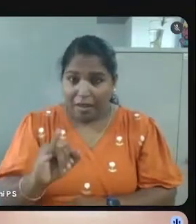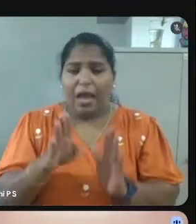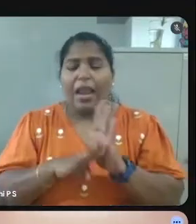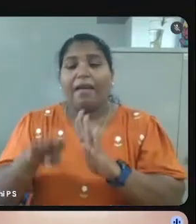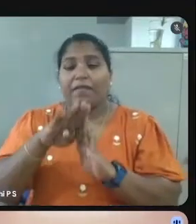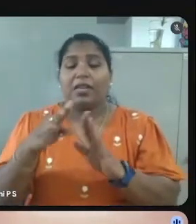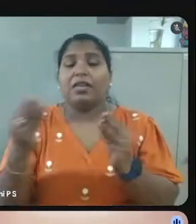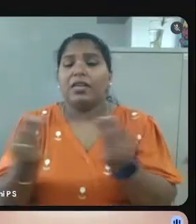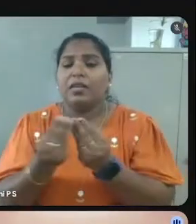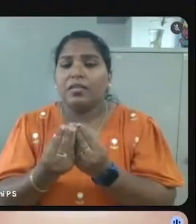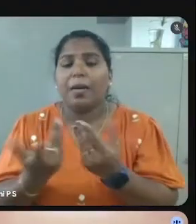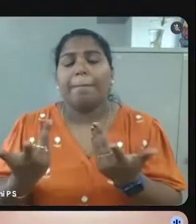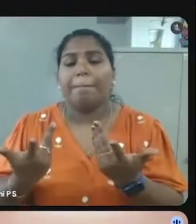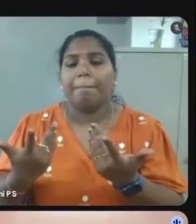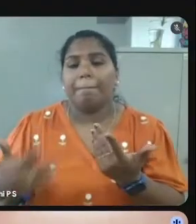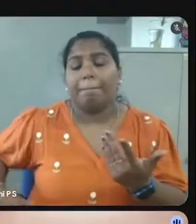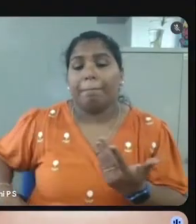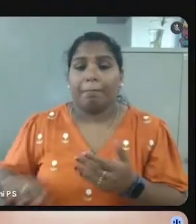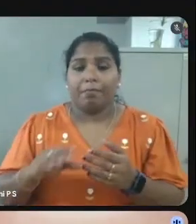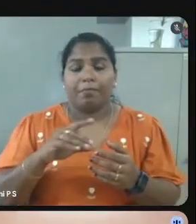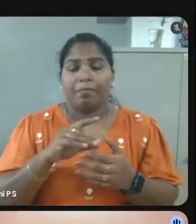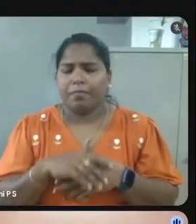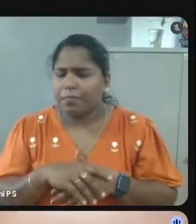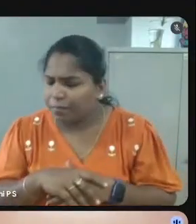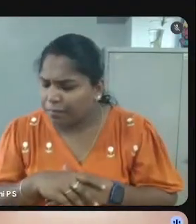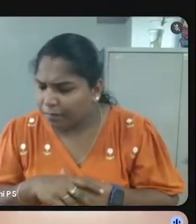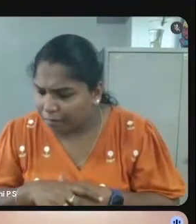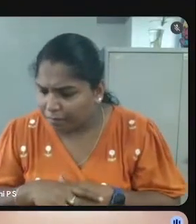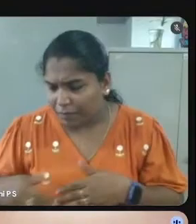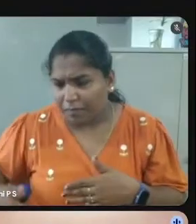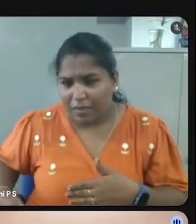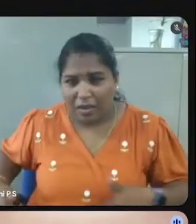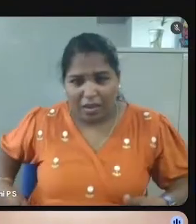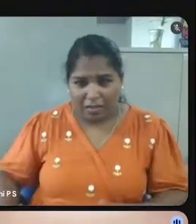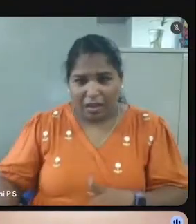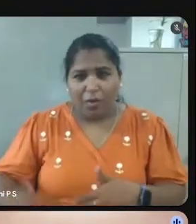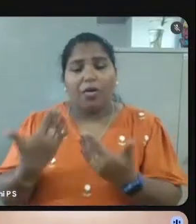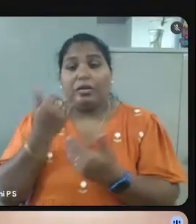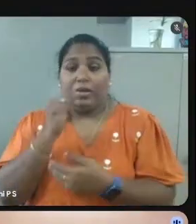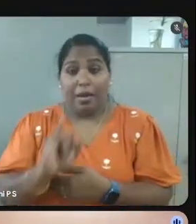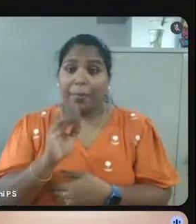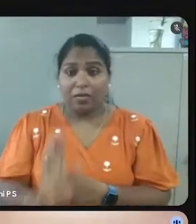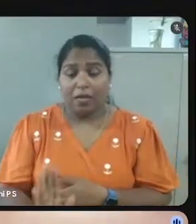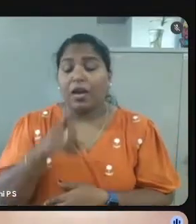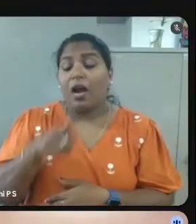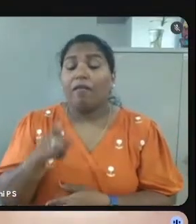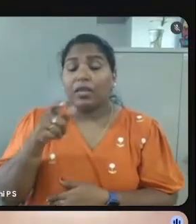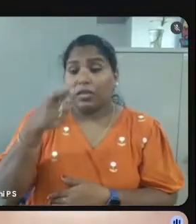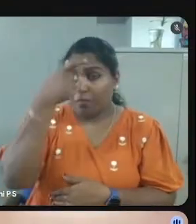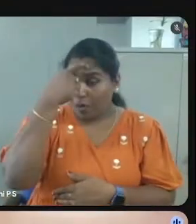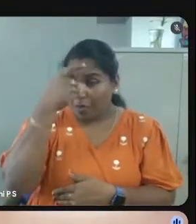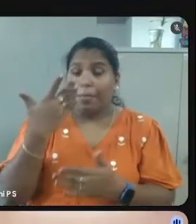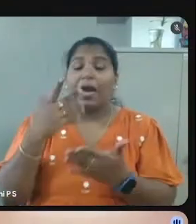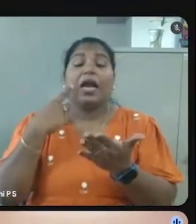ചിലപ്പോൾ സെർവൈക്കൽ ലെവലിൽ ഇഞ്ചുറി വരാം, അല്ലെങ്കിൽ ലെംബാർ ലെവൽ കുറച്ചുകൂടെ താഴെ ലെവലിൽ ഇഞ്ചുറി വരാം. അപ്പൊ അവരുടെ കോംപ്ലിക്കേഷൻസ് എപ്പോഴും ഈ ലെവൽ ഓഫ്